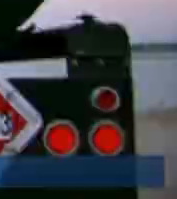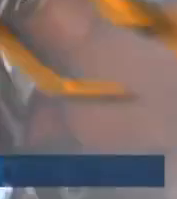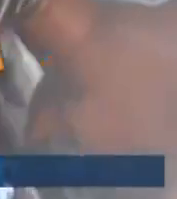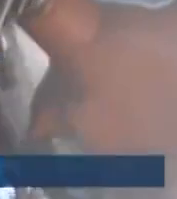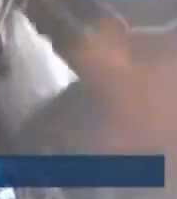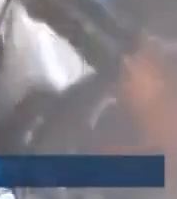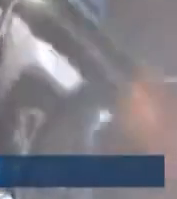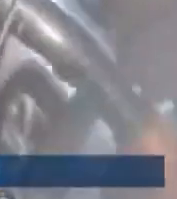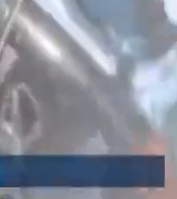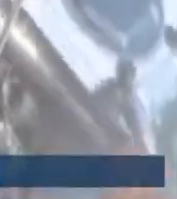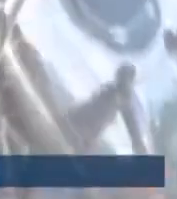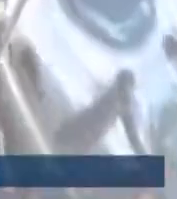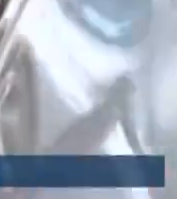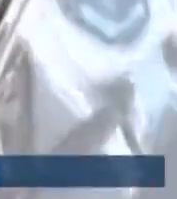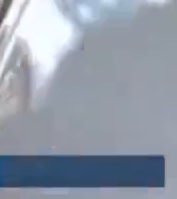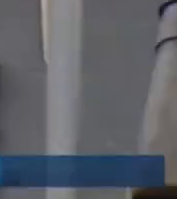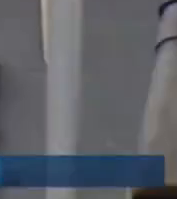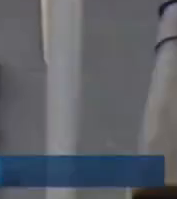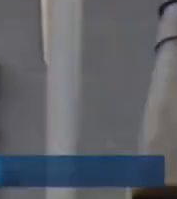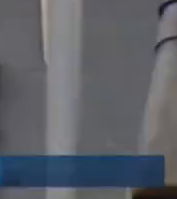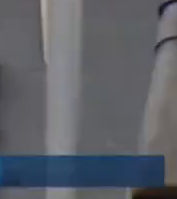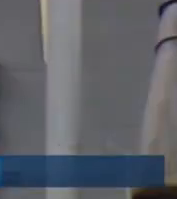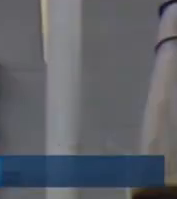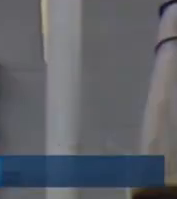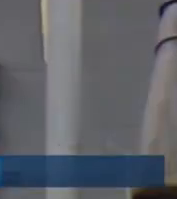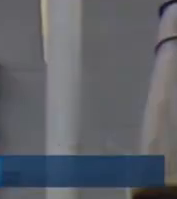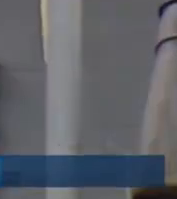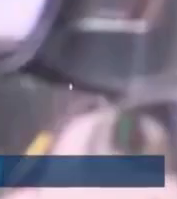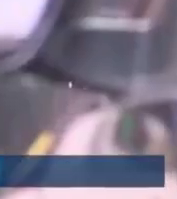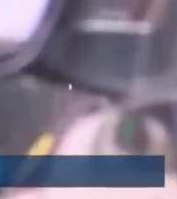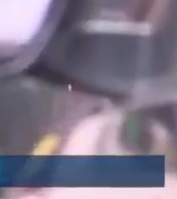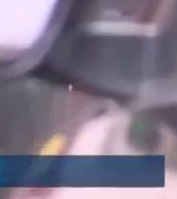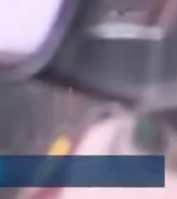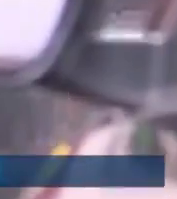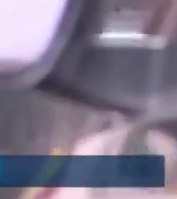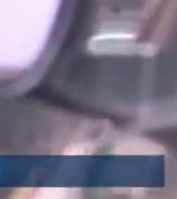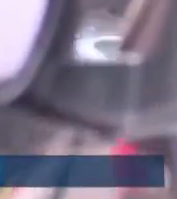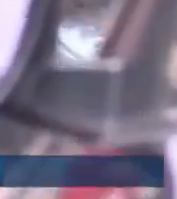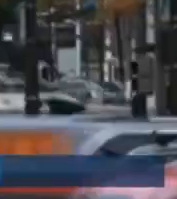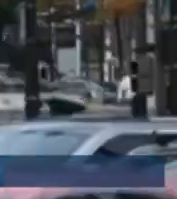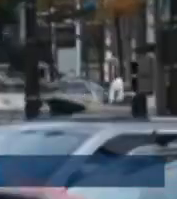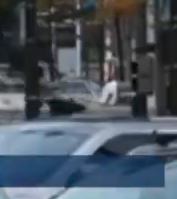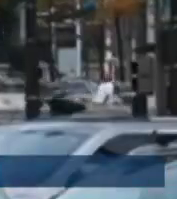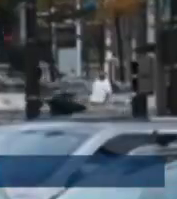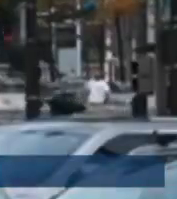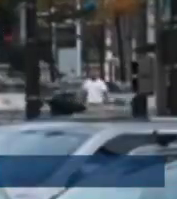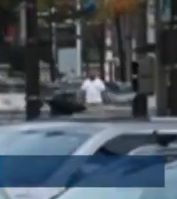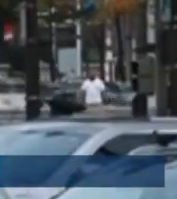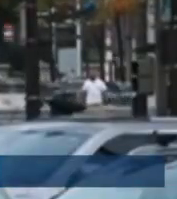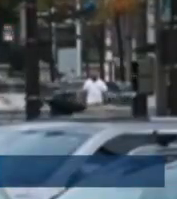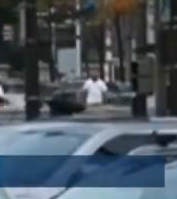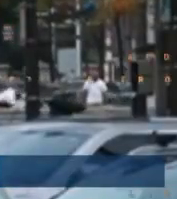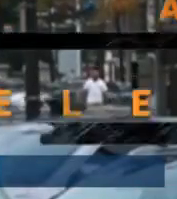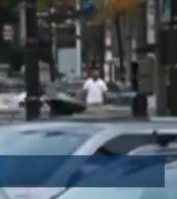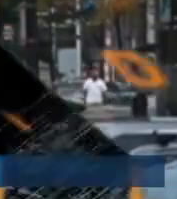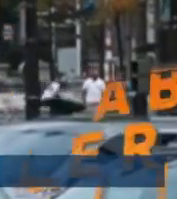Petrolün fiyatı sıfırın altına indi. Artık Amerika'da bir depo benzin bir bardak kahveden daha ucuz. Modern